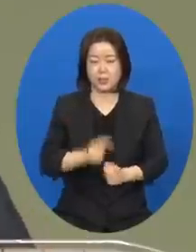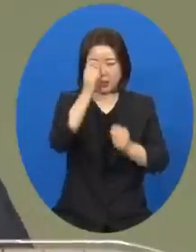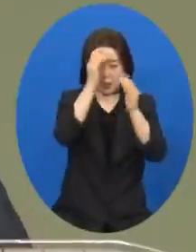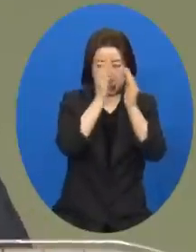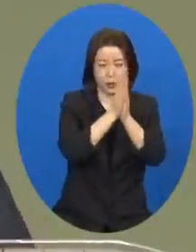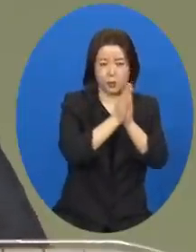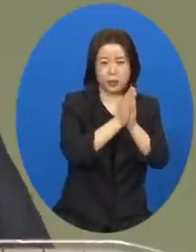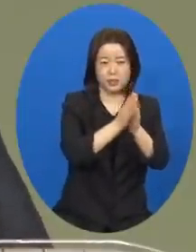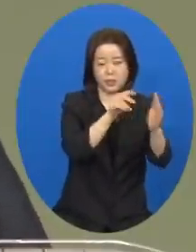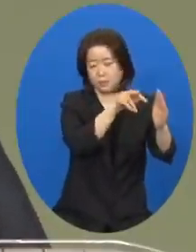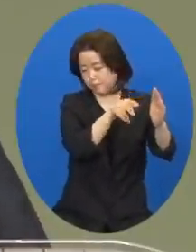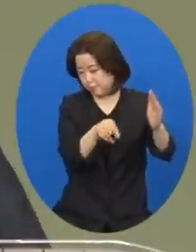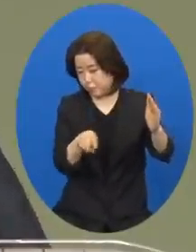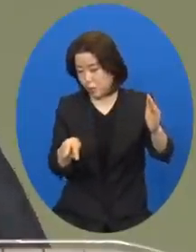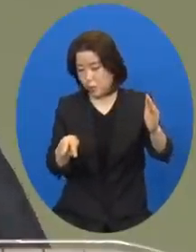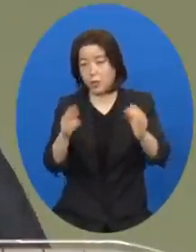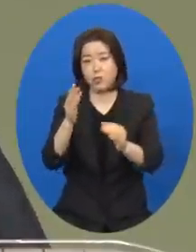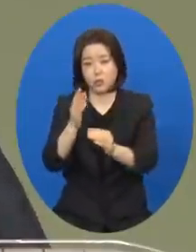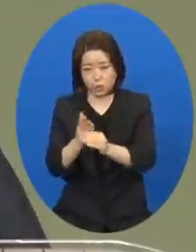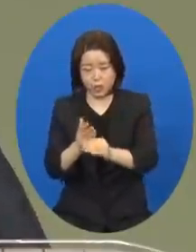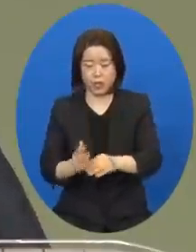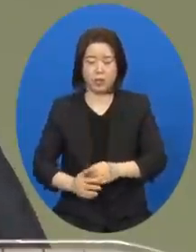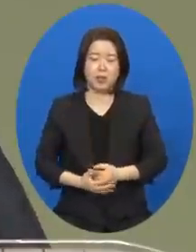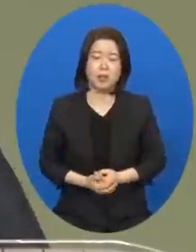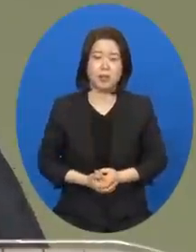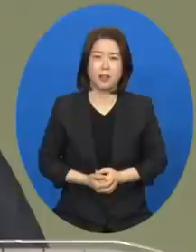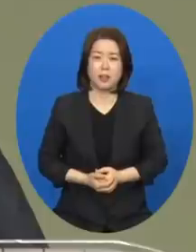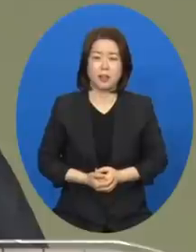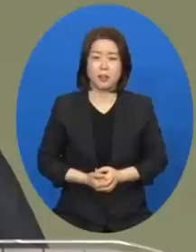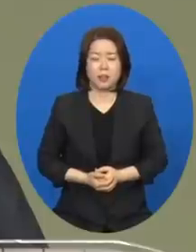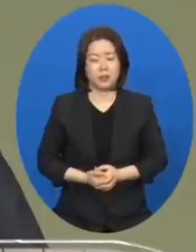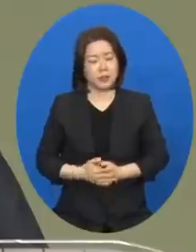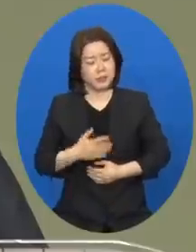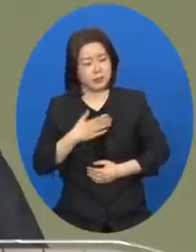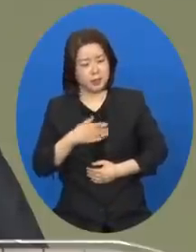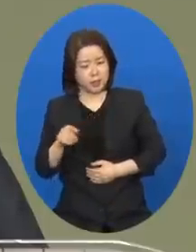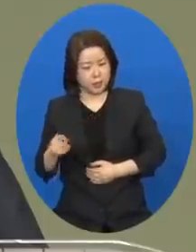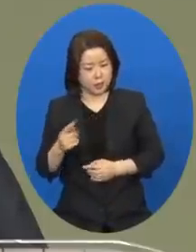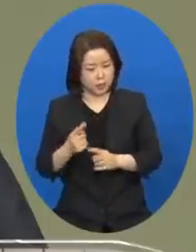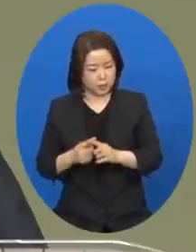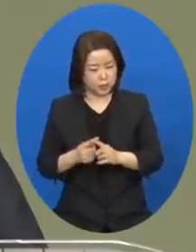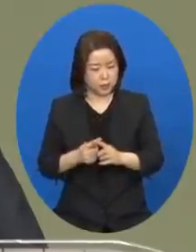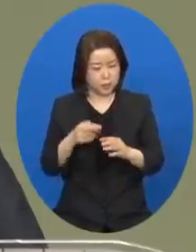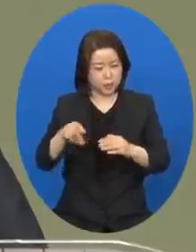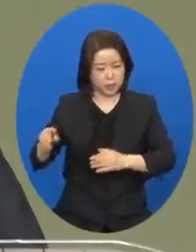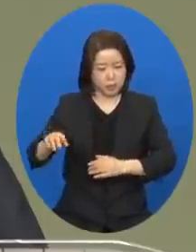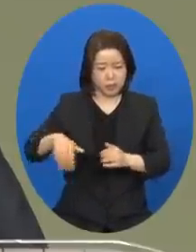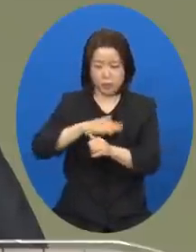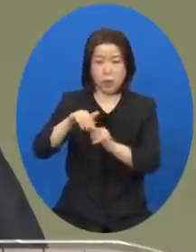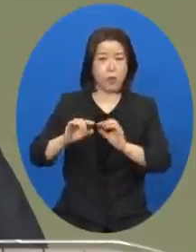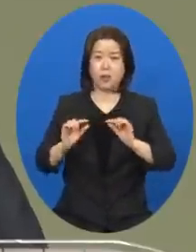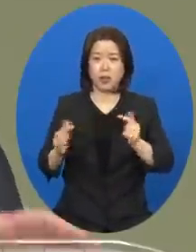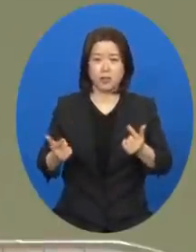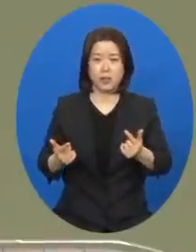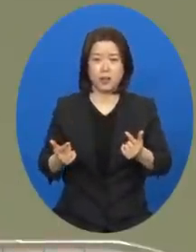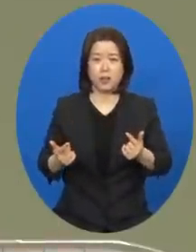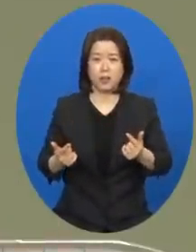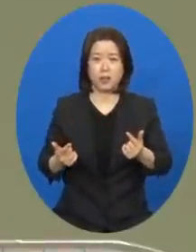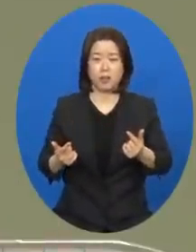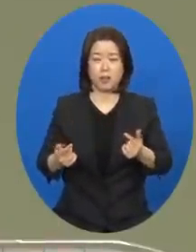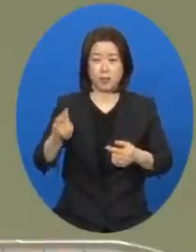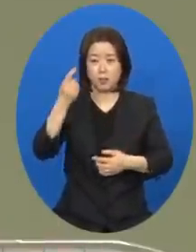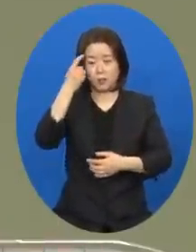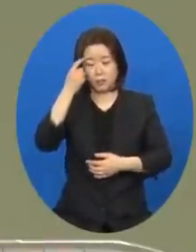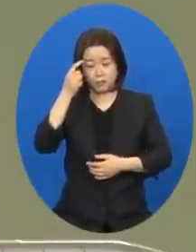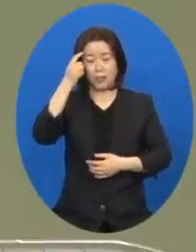내려왔어요. 내려오는 길에 내가 지금 이러고 내려갈 상황이 아니잖아. 그런 생각이